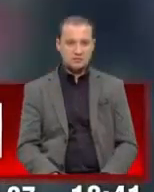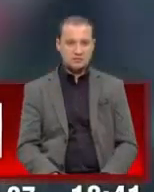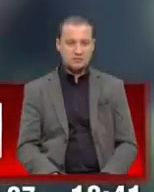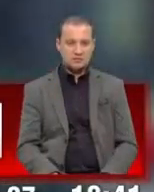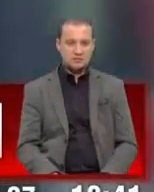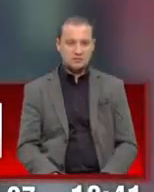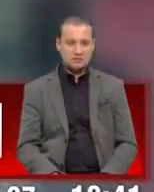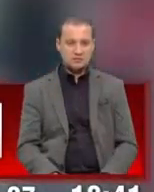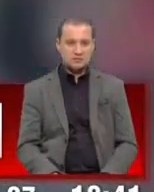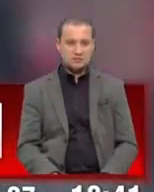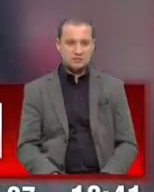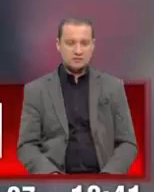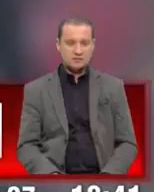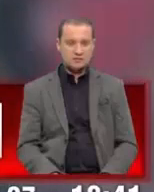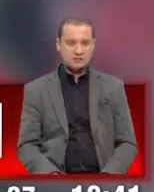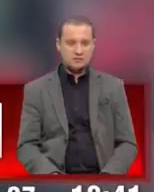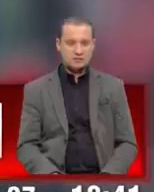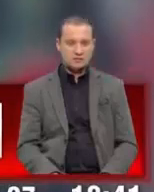Plakasını